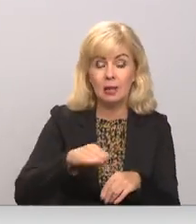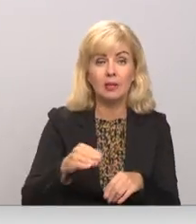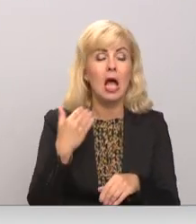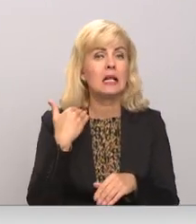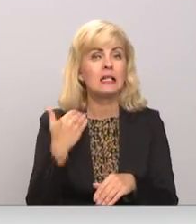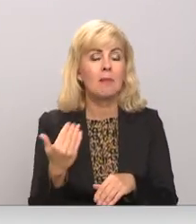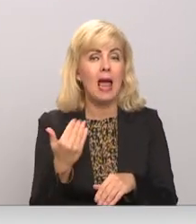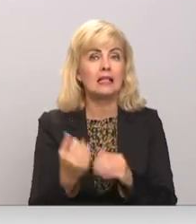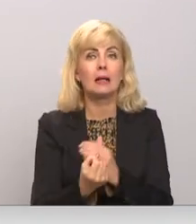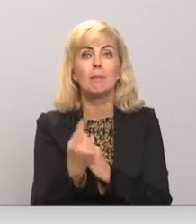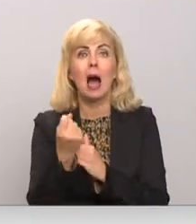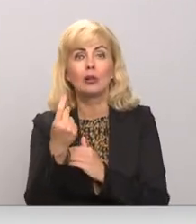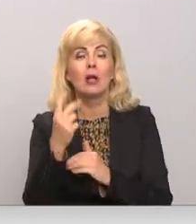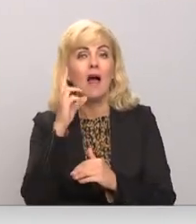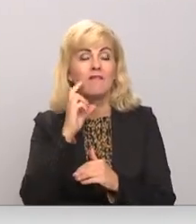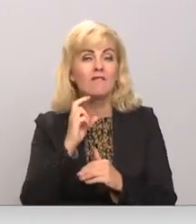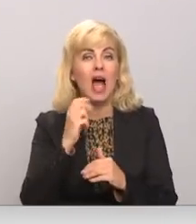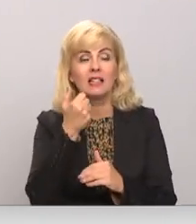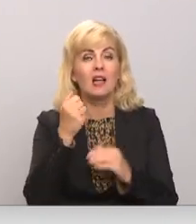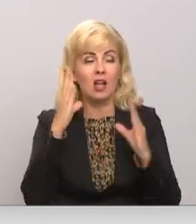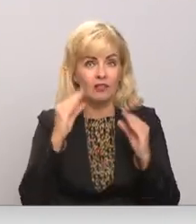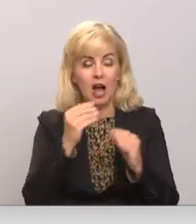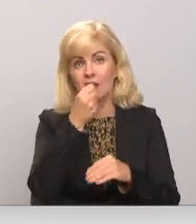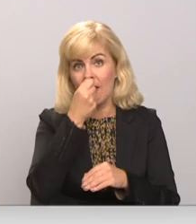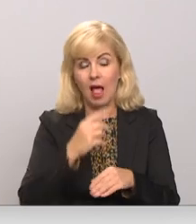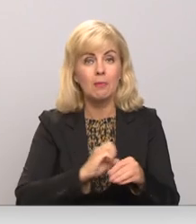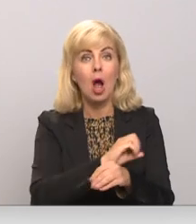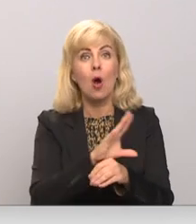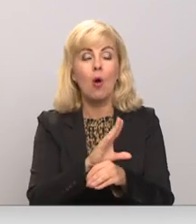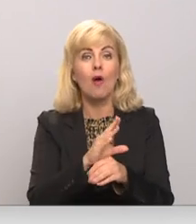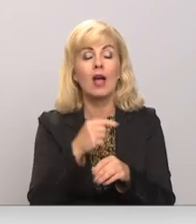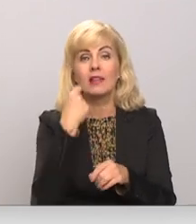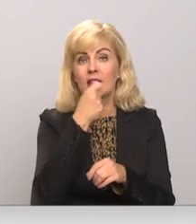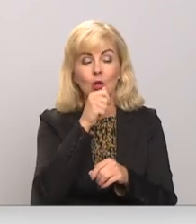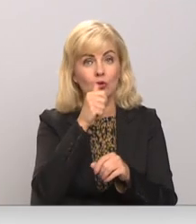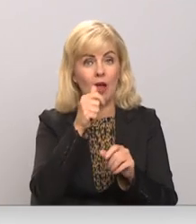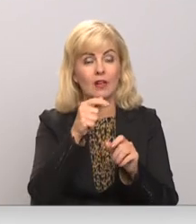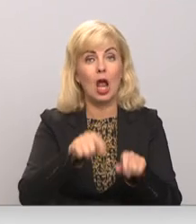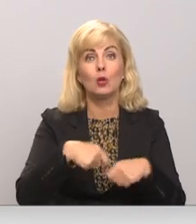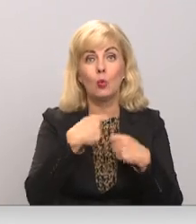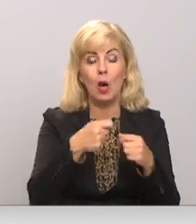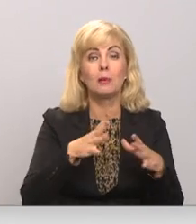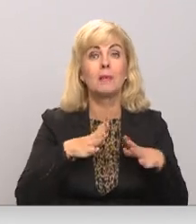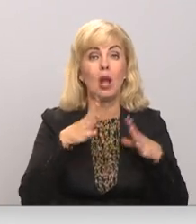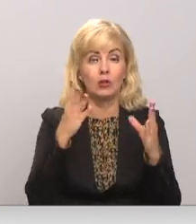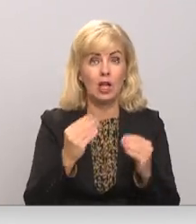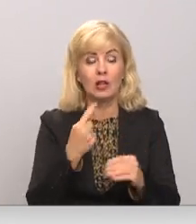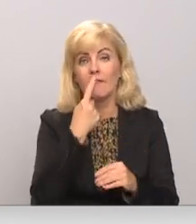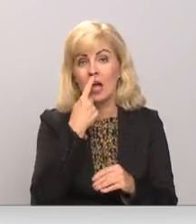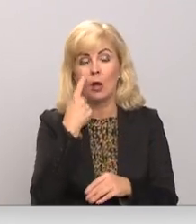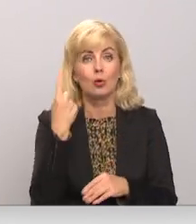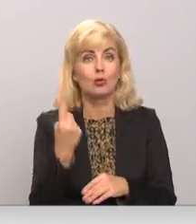Vispēcīgāk simptomi parādījās vecgada vakarā, bet par nelaimi COVID-19 testu nevarēja nodot, jo bija brīvdienas. Viena stunda tev